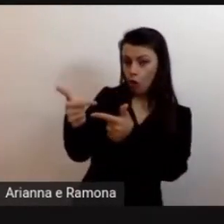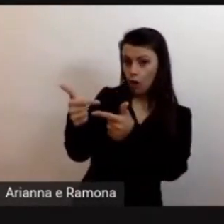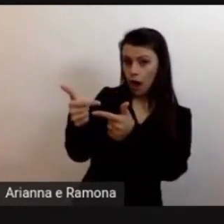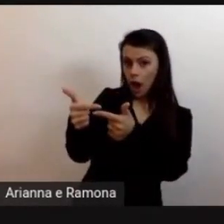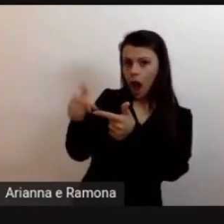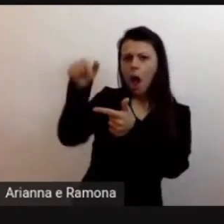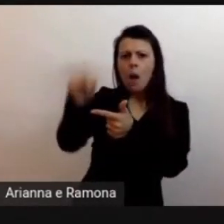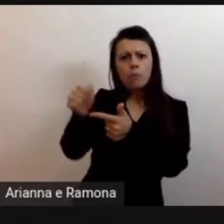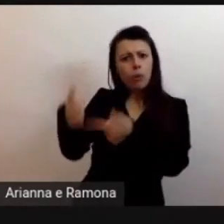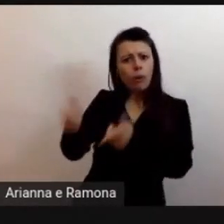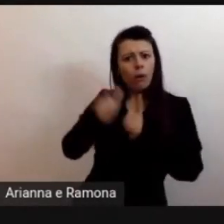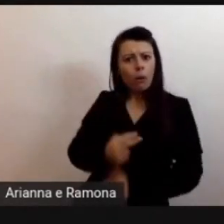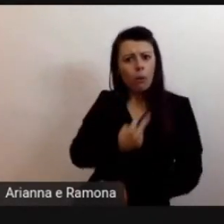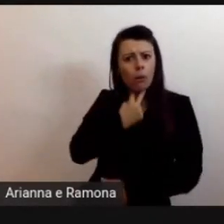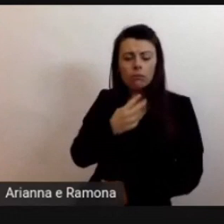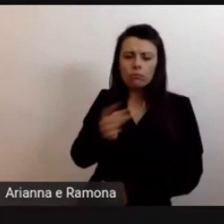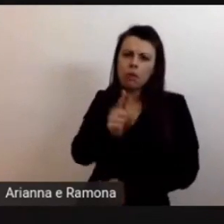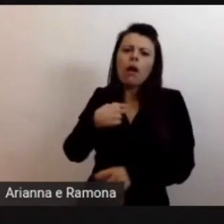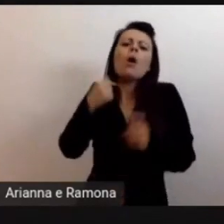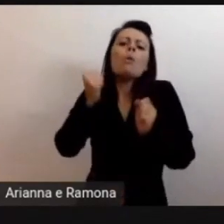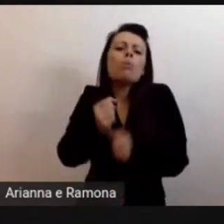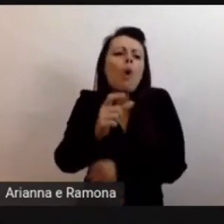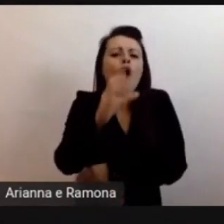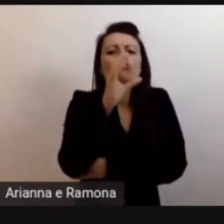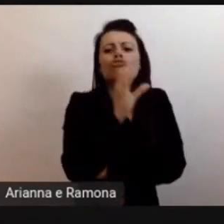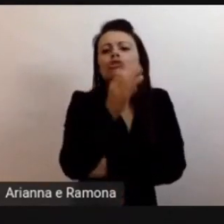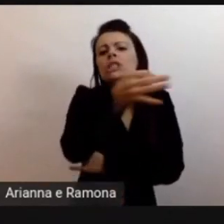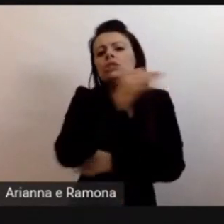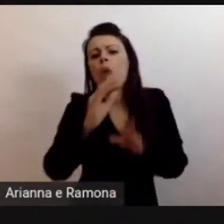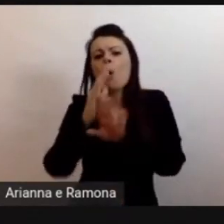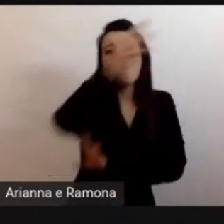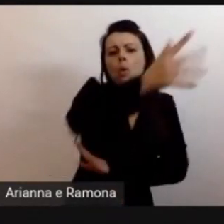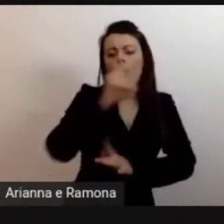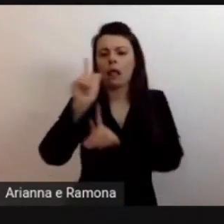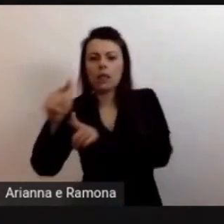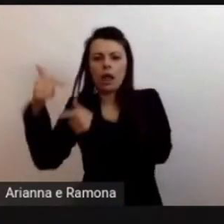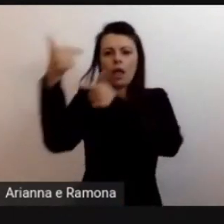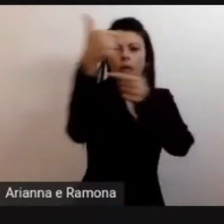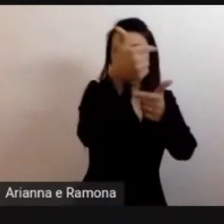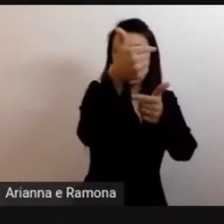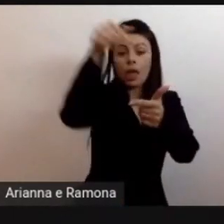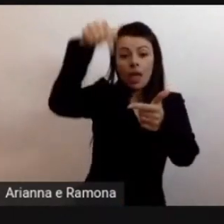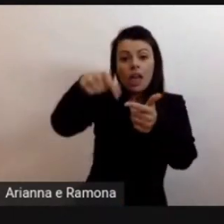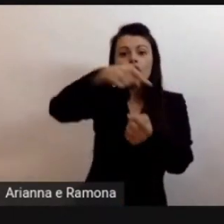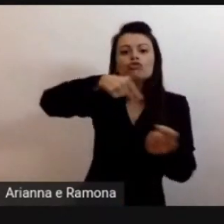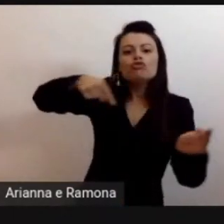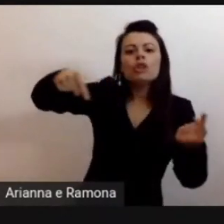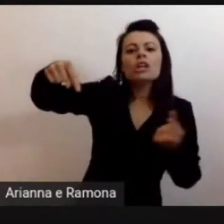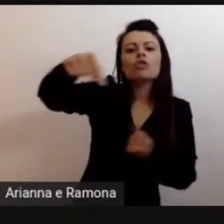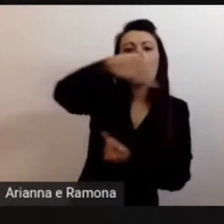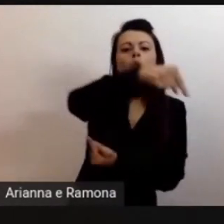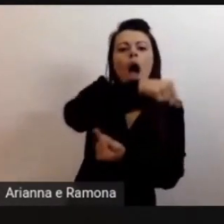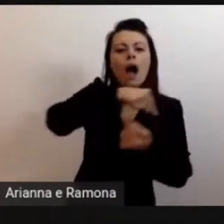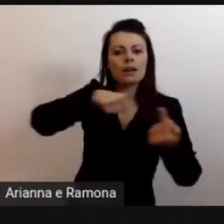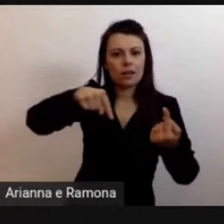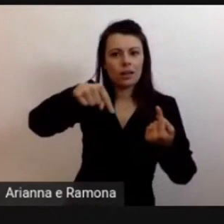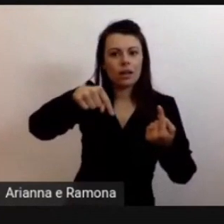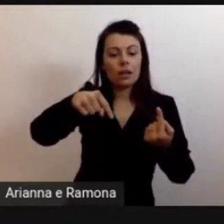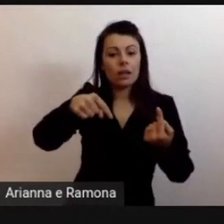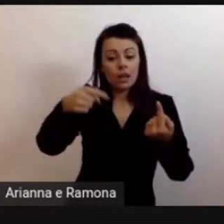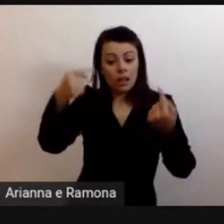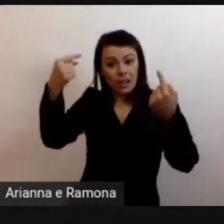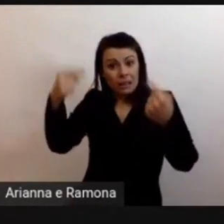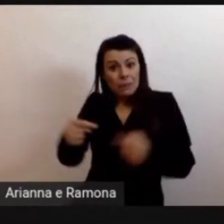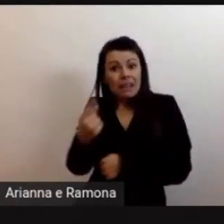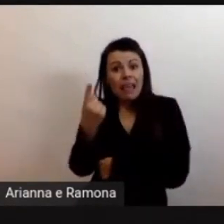styles cultura quello che è importante notare è che l'economia non ha nessun senso in